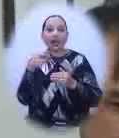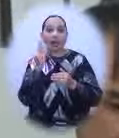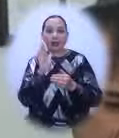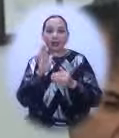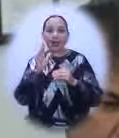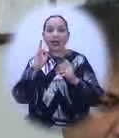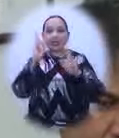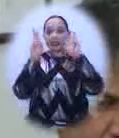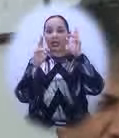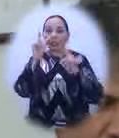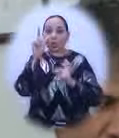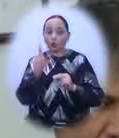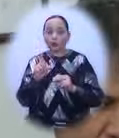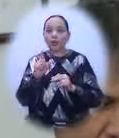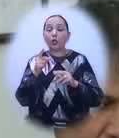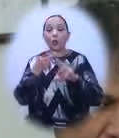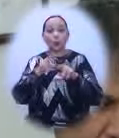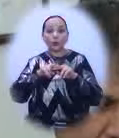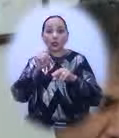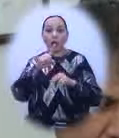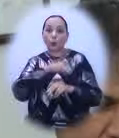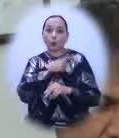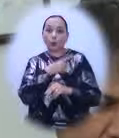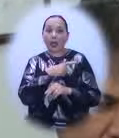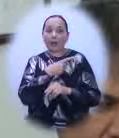sartaroshdan. Shunda usta